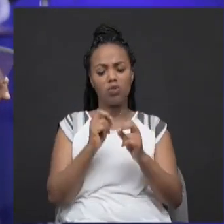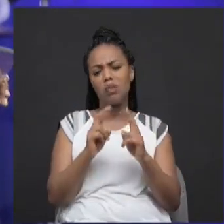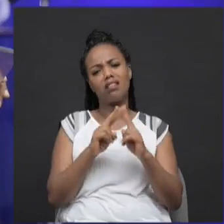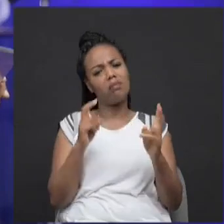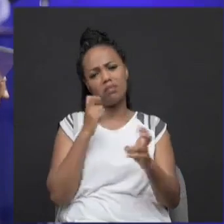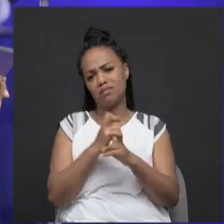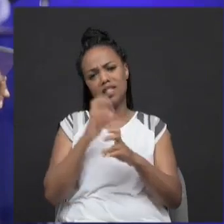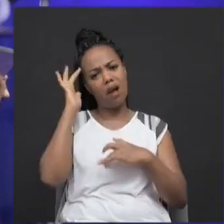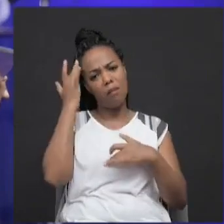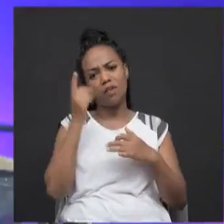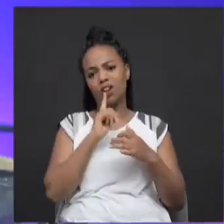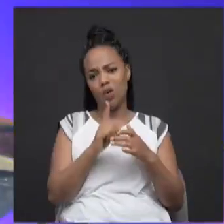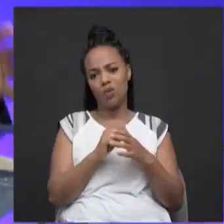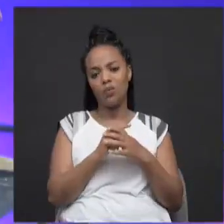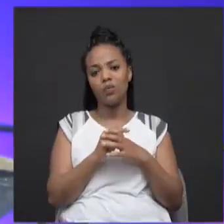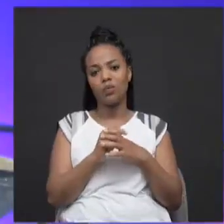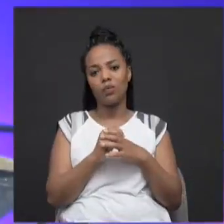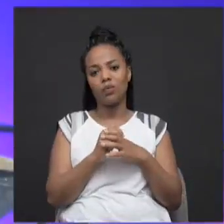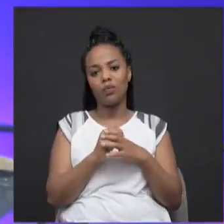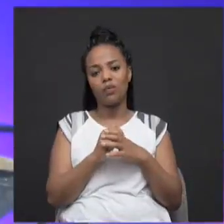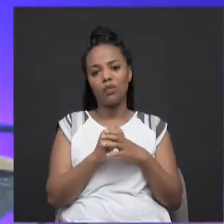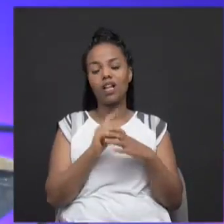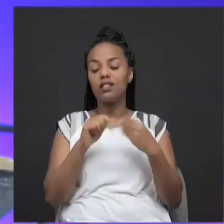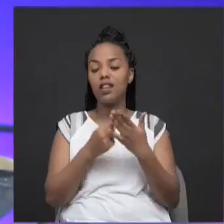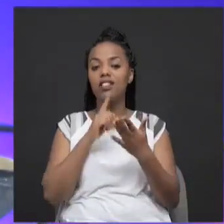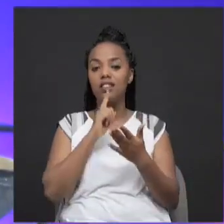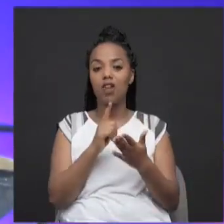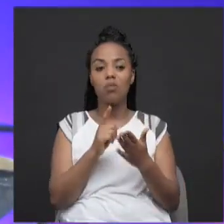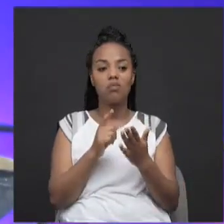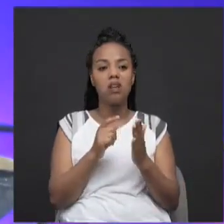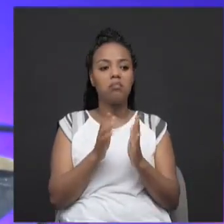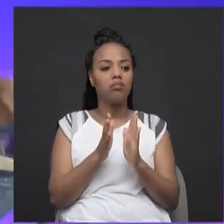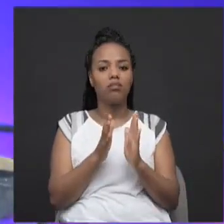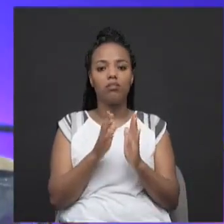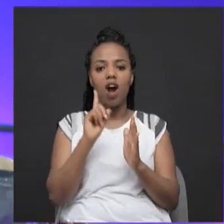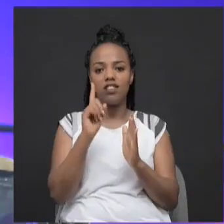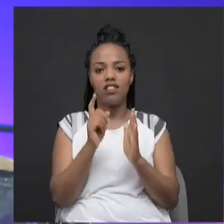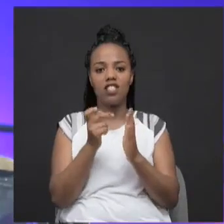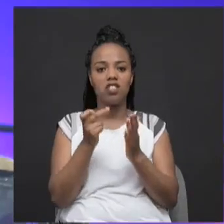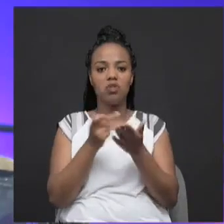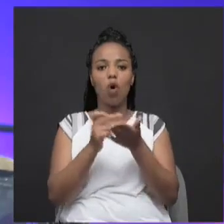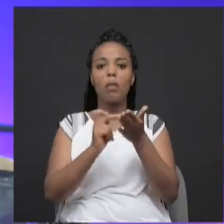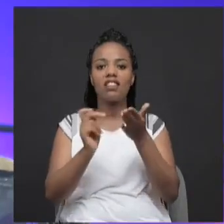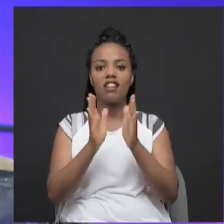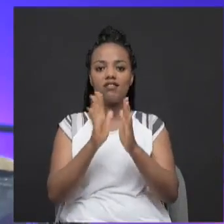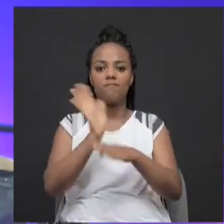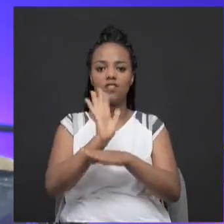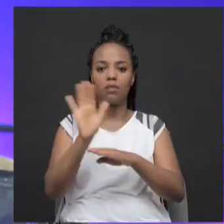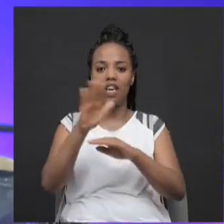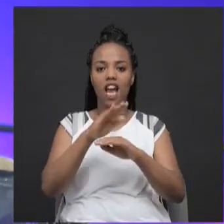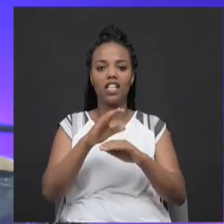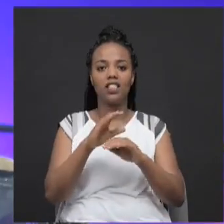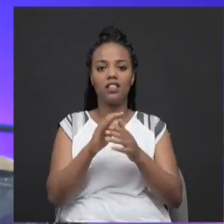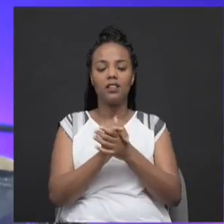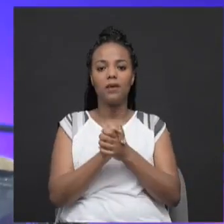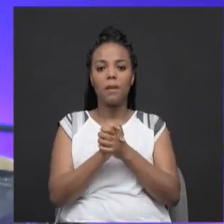ነው ስለዚህ ነው እነዚህ commentary ላይ አንድ ያየሁት Christ is the